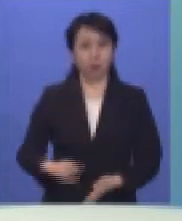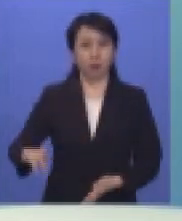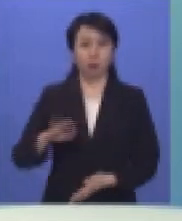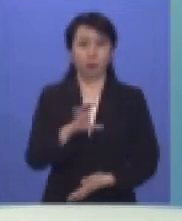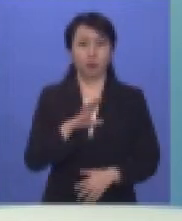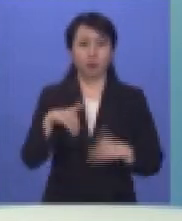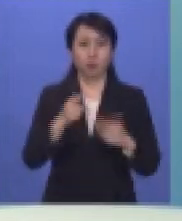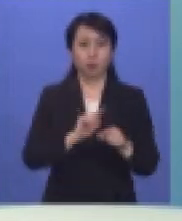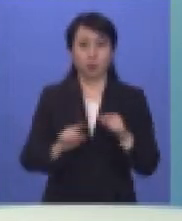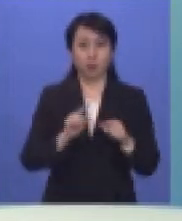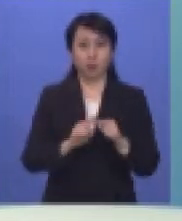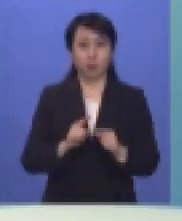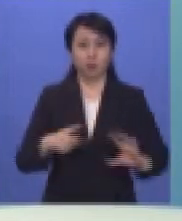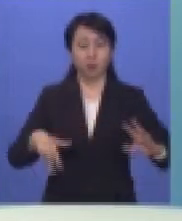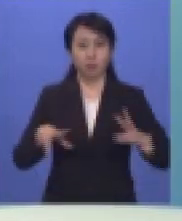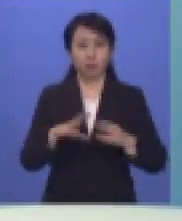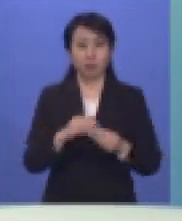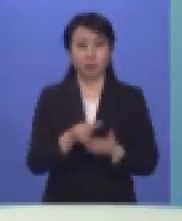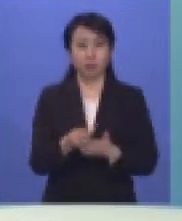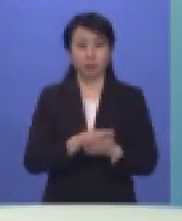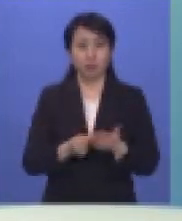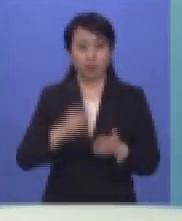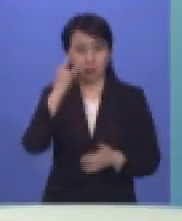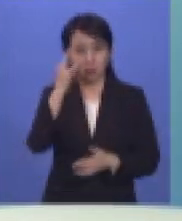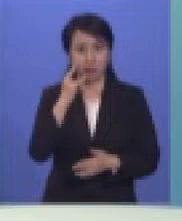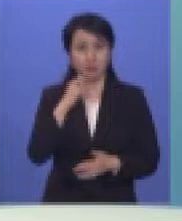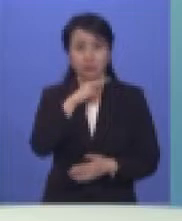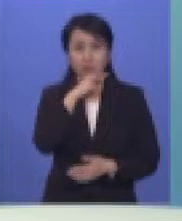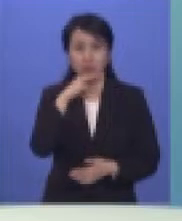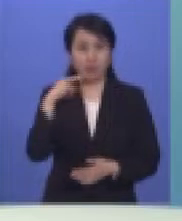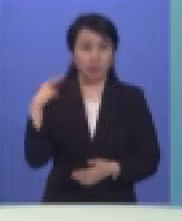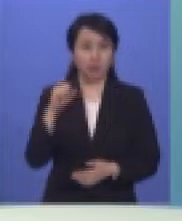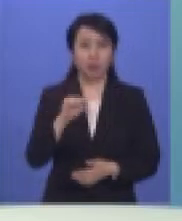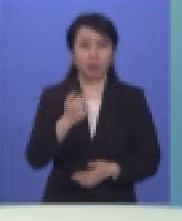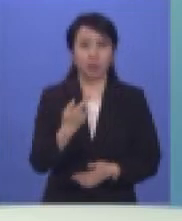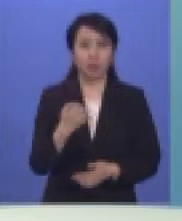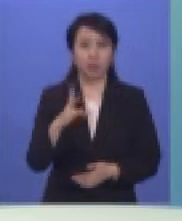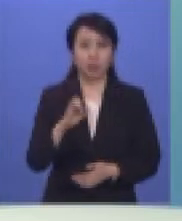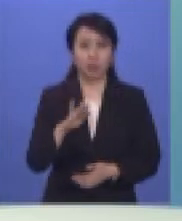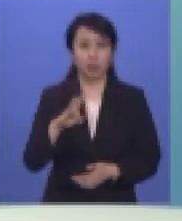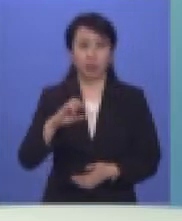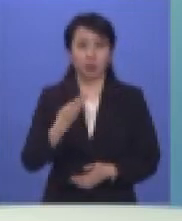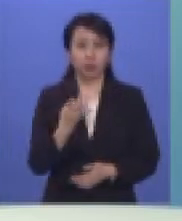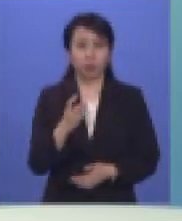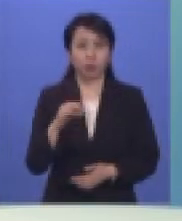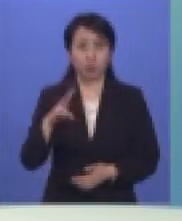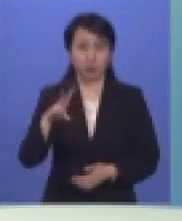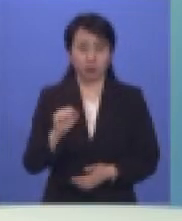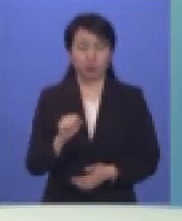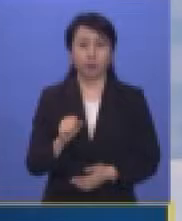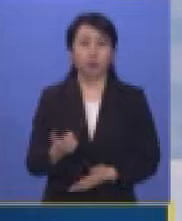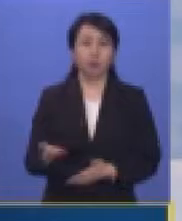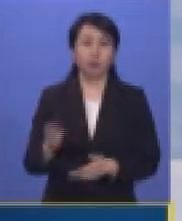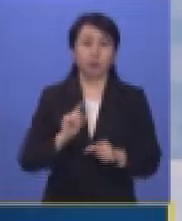Касым-Жомарт Токаев предложил ускорить создание совместного секретариата для Казахстана, России, Азербайджана, Ирана и